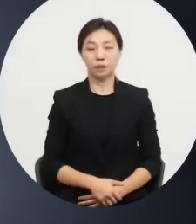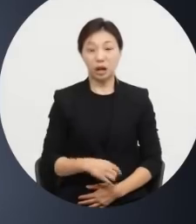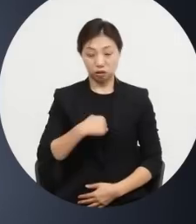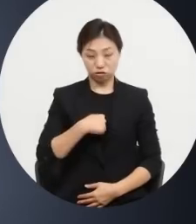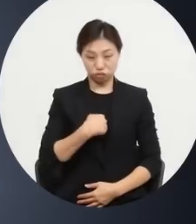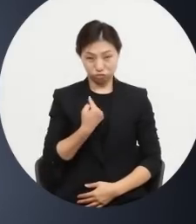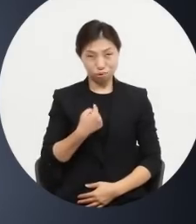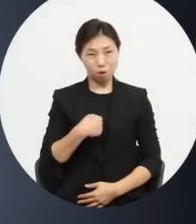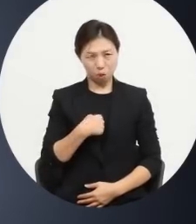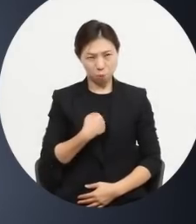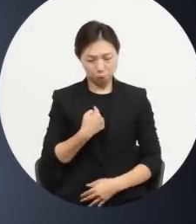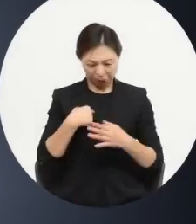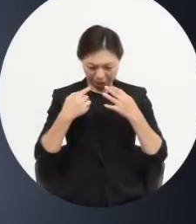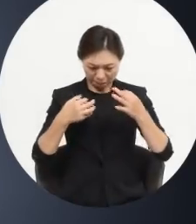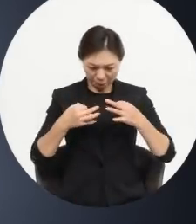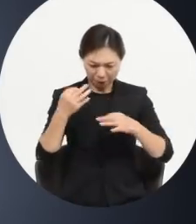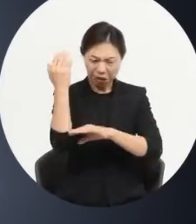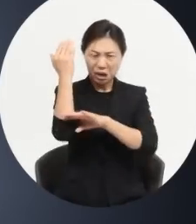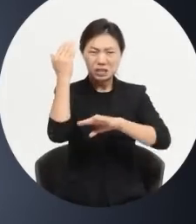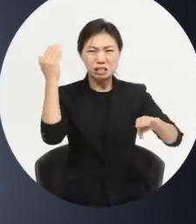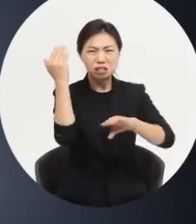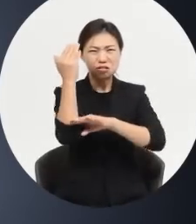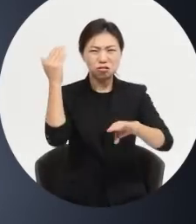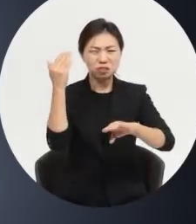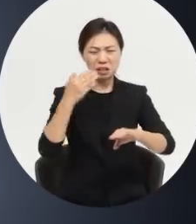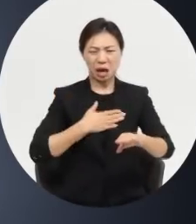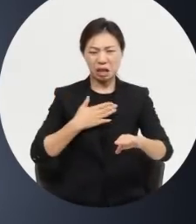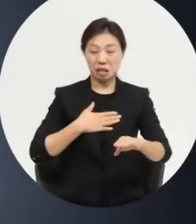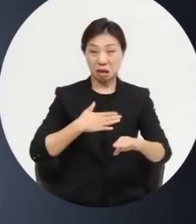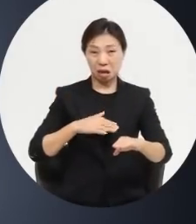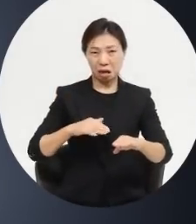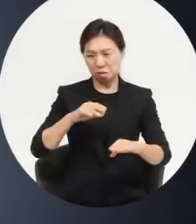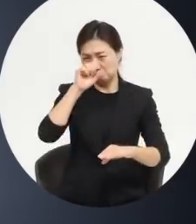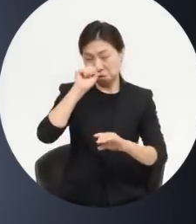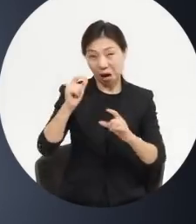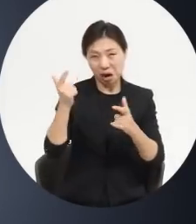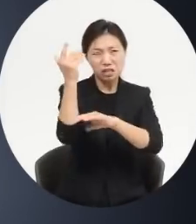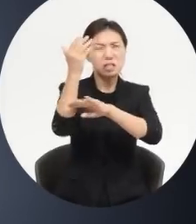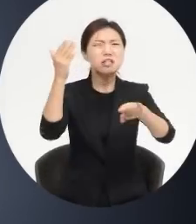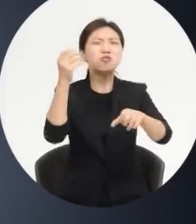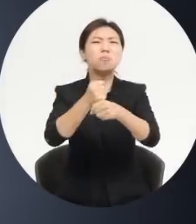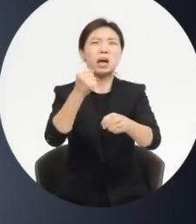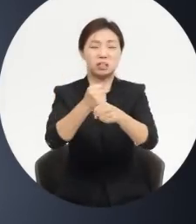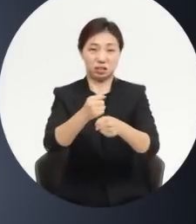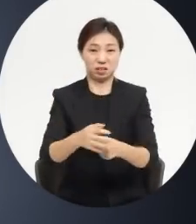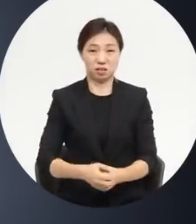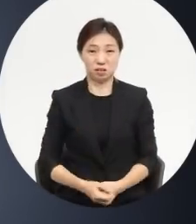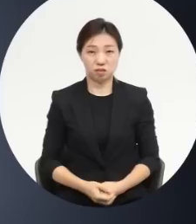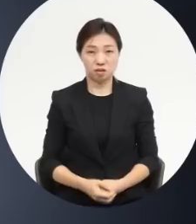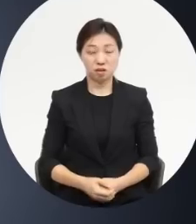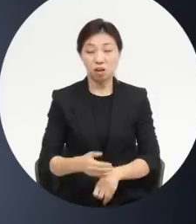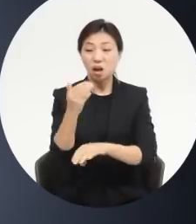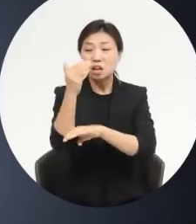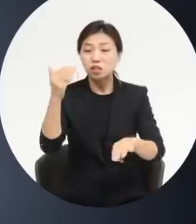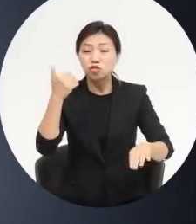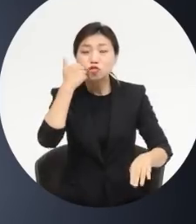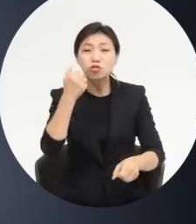자기에게 불리한 기준을 가지고 하니까 이건 누가 자기한테 나쁜 게 아니라 자기가 자기를 지금 괴롭히는